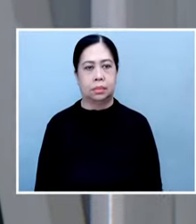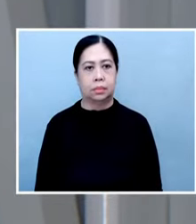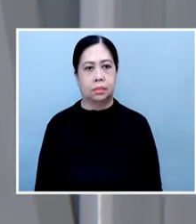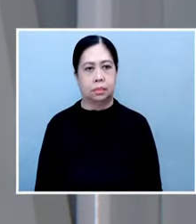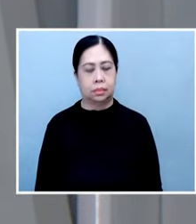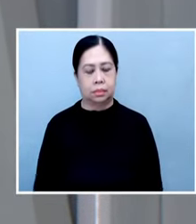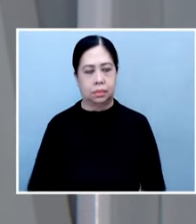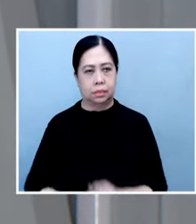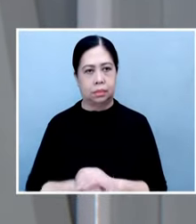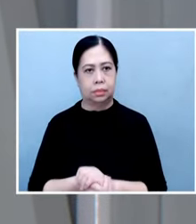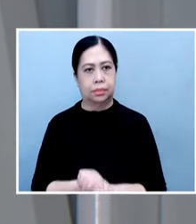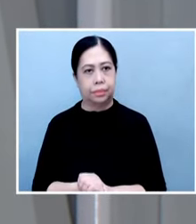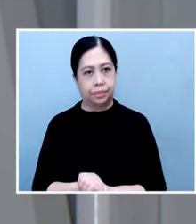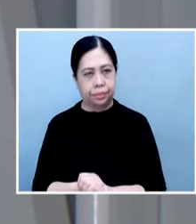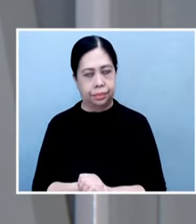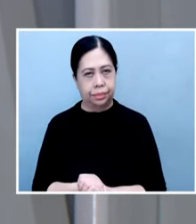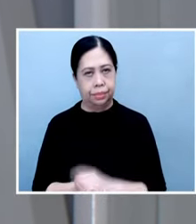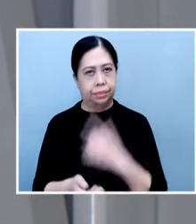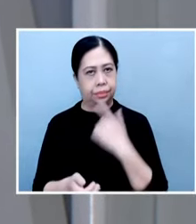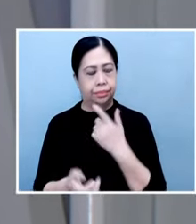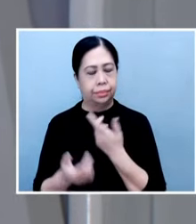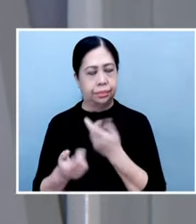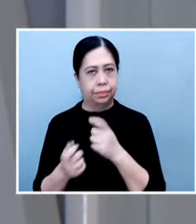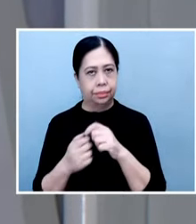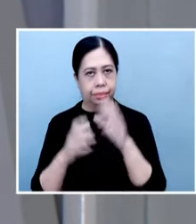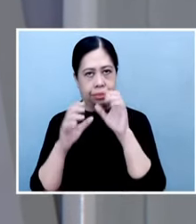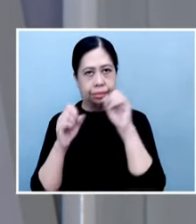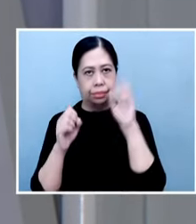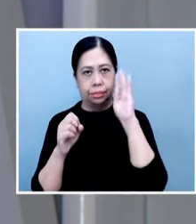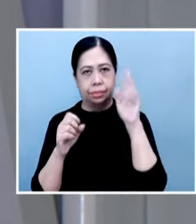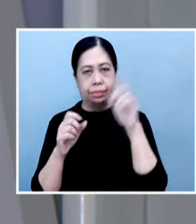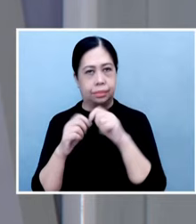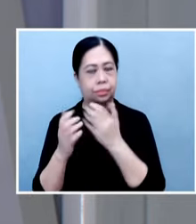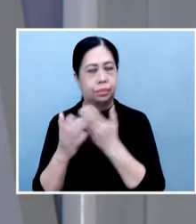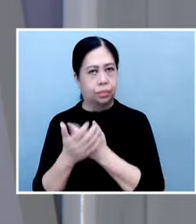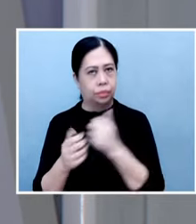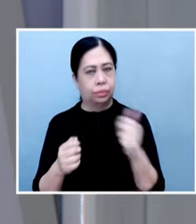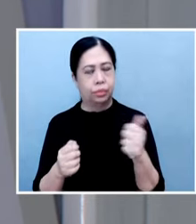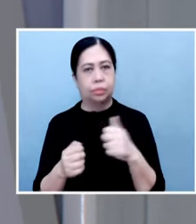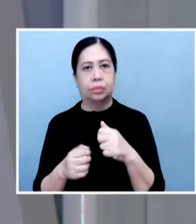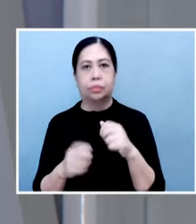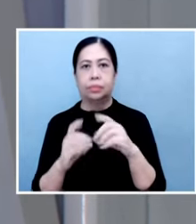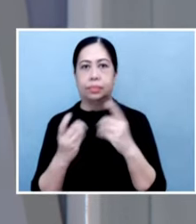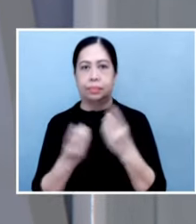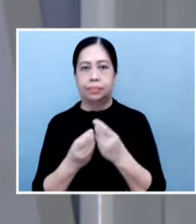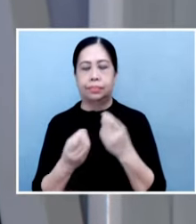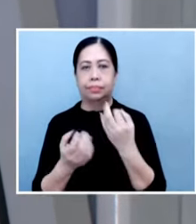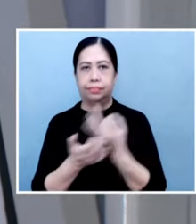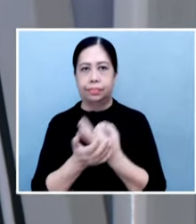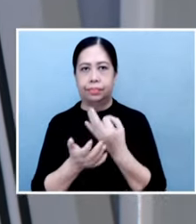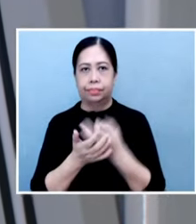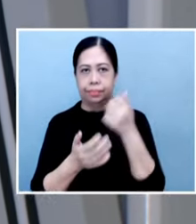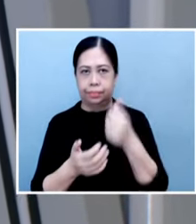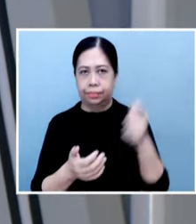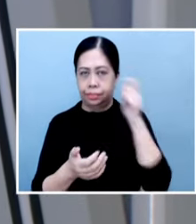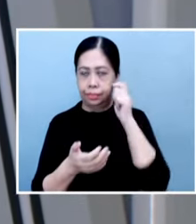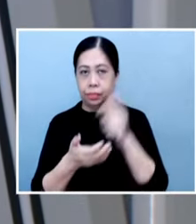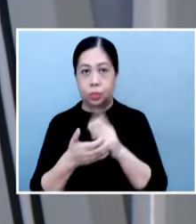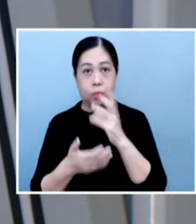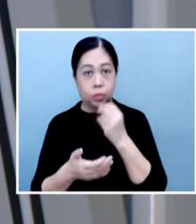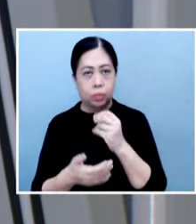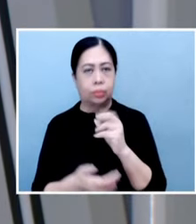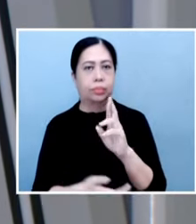Nagpahayag ng tiwala si Pangulong Ferdinand Marcos sa kanyang bagong Finance Secretary na si House Deputy Speaker Ralph